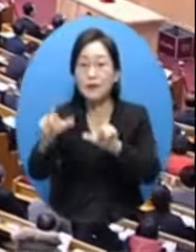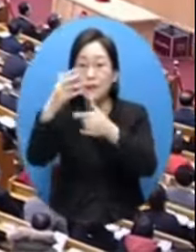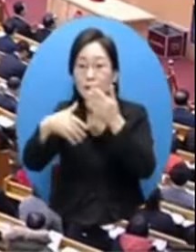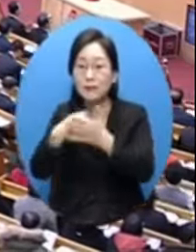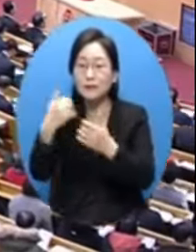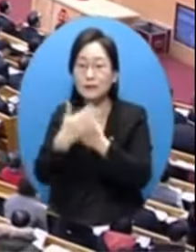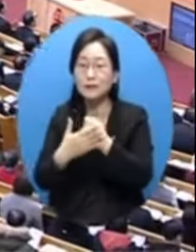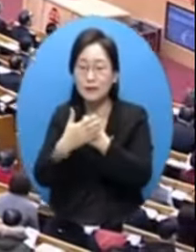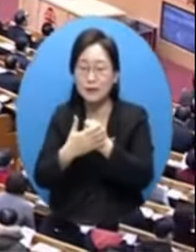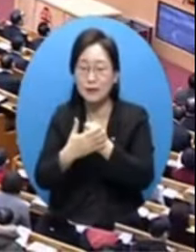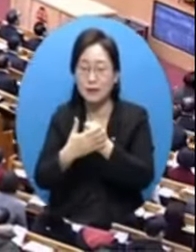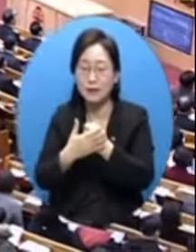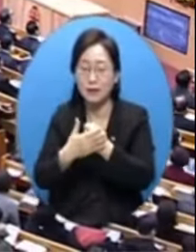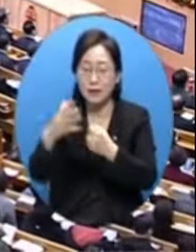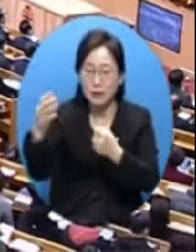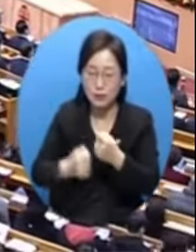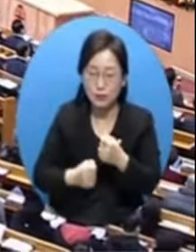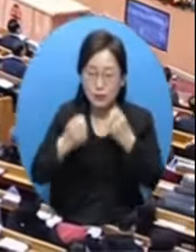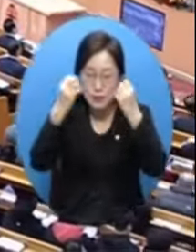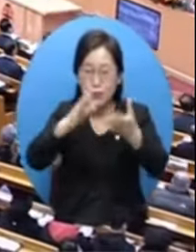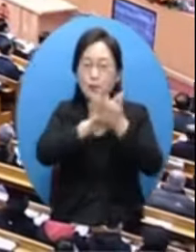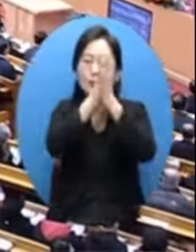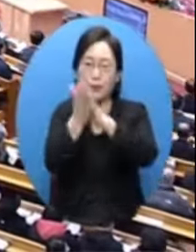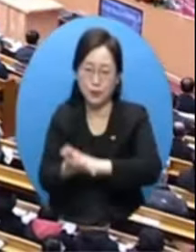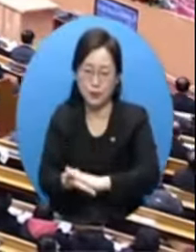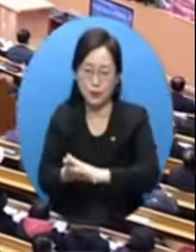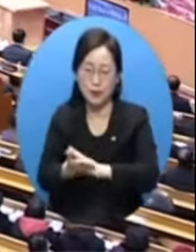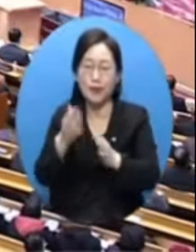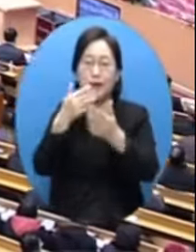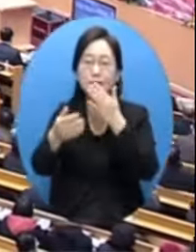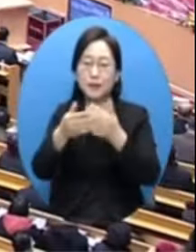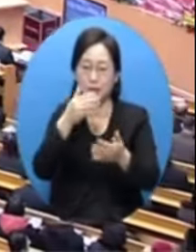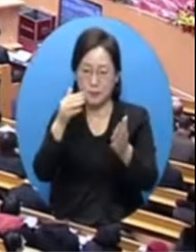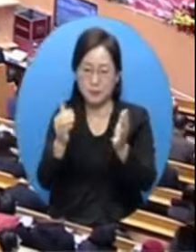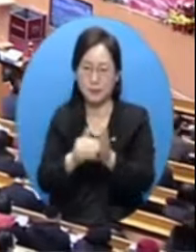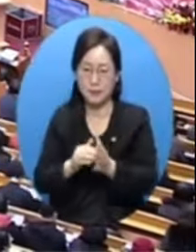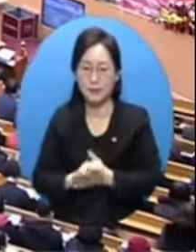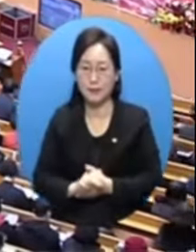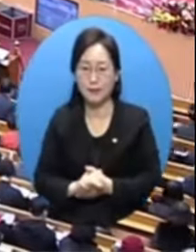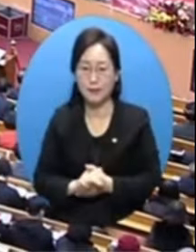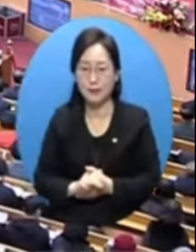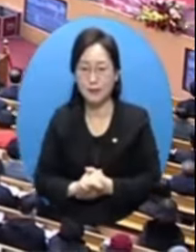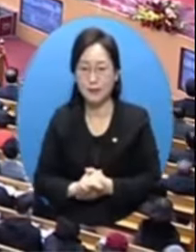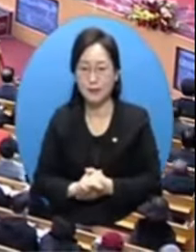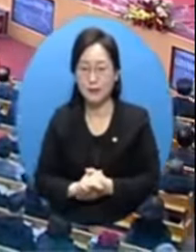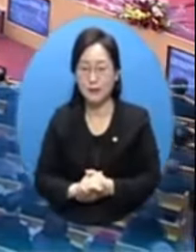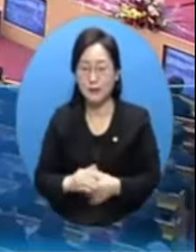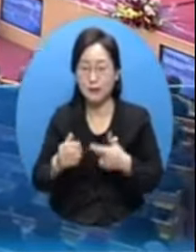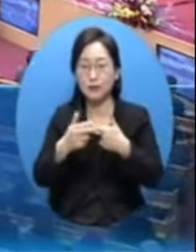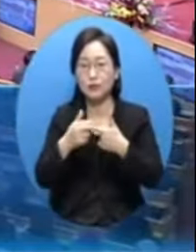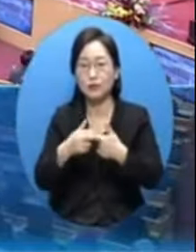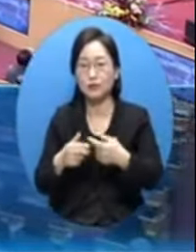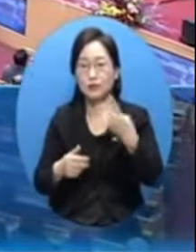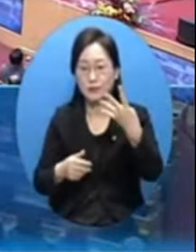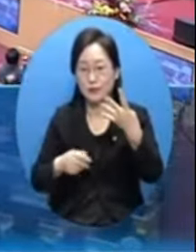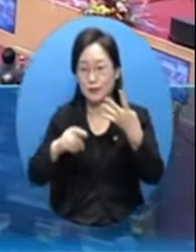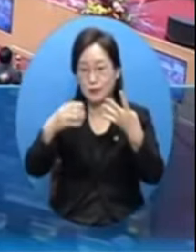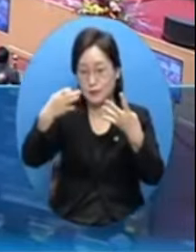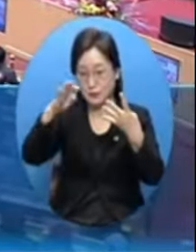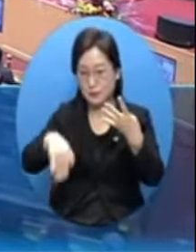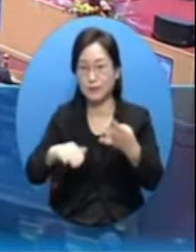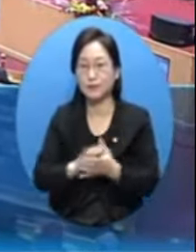가운데 새로운 삶으로 바뀌어지는 놀라운 역사를 체험하게 되었던 것입니다 누가복음 4장 14절 15절은